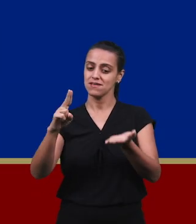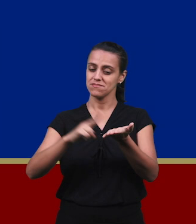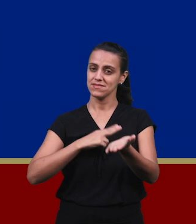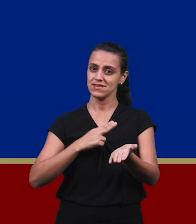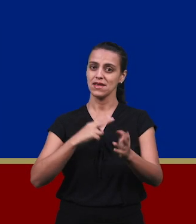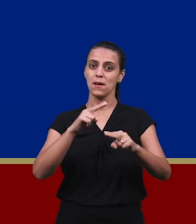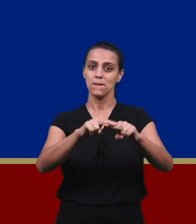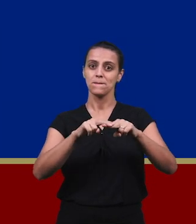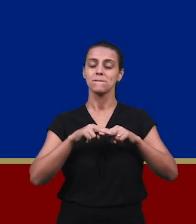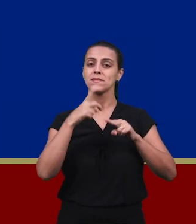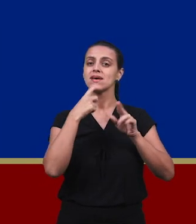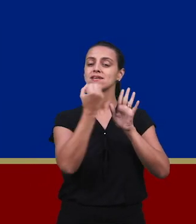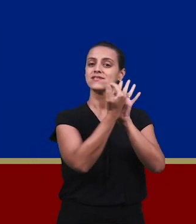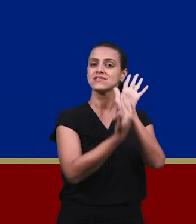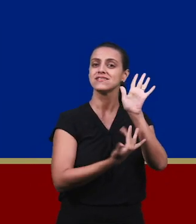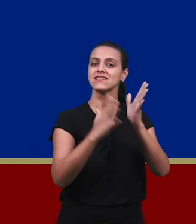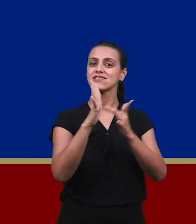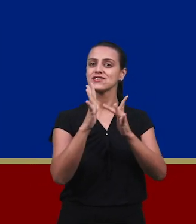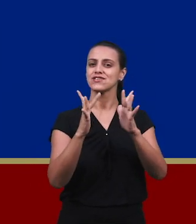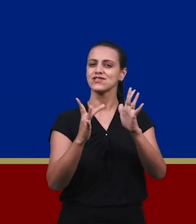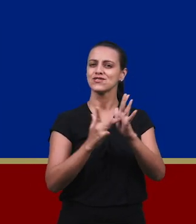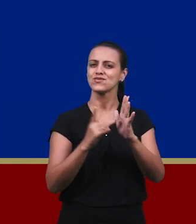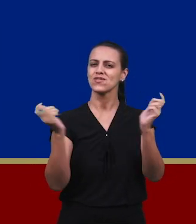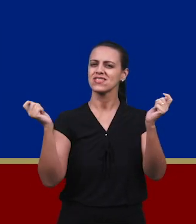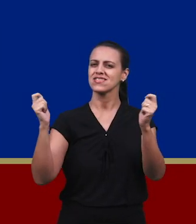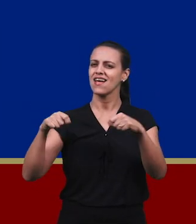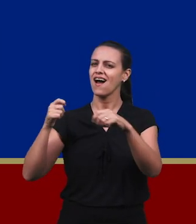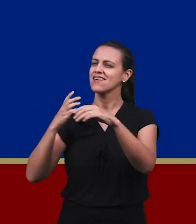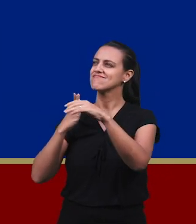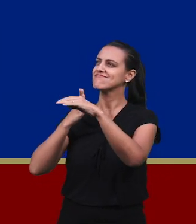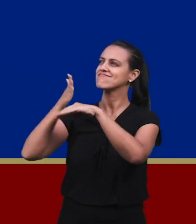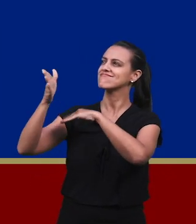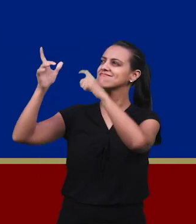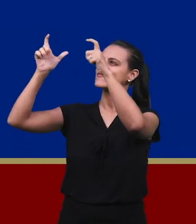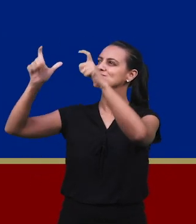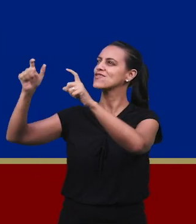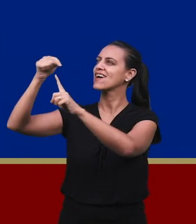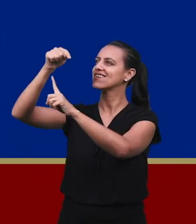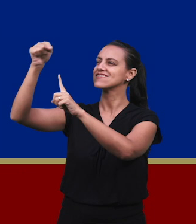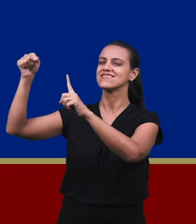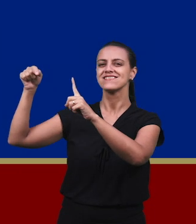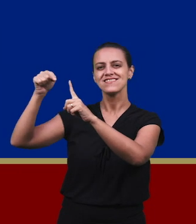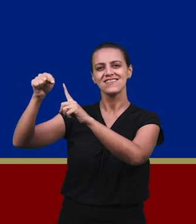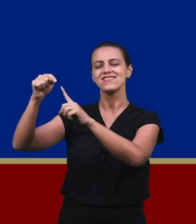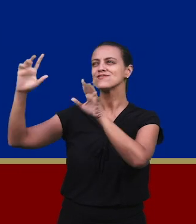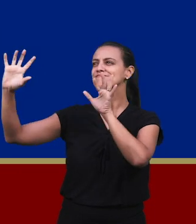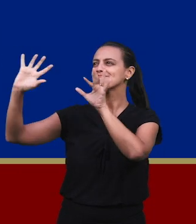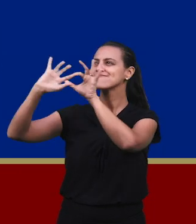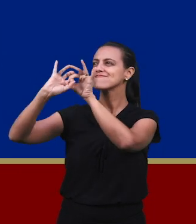a écrit, « Par le sang de Jésus, nous pouvons entrer dans le Saint des Saints et avoir la communion. »